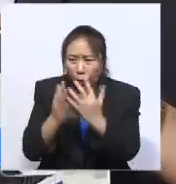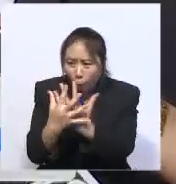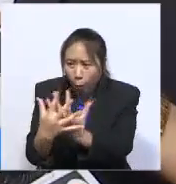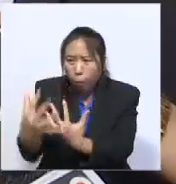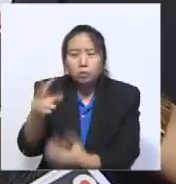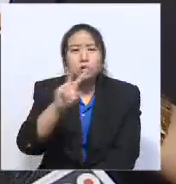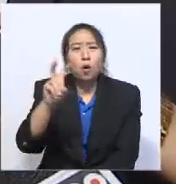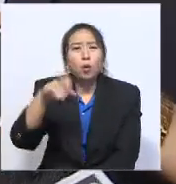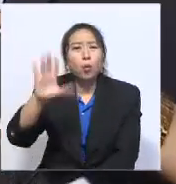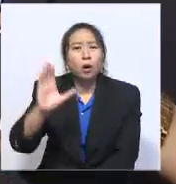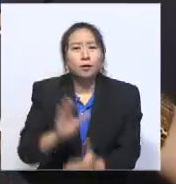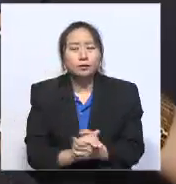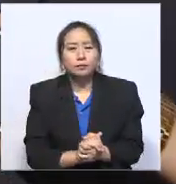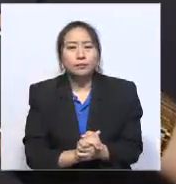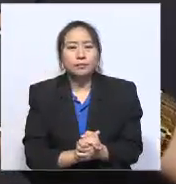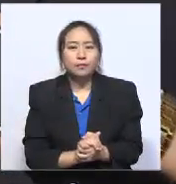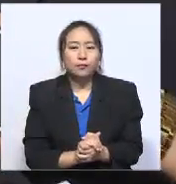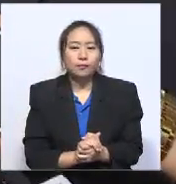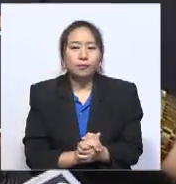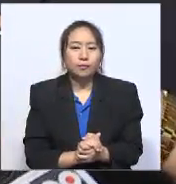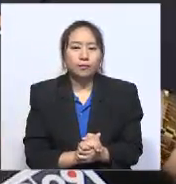กว่า200คนนะ